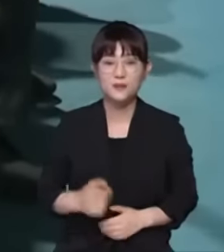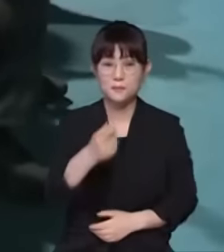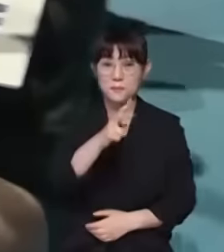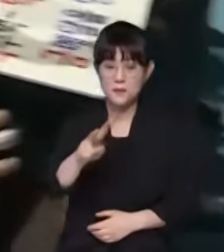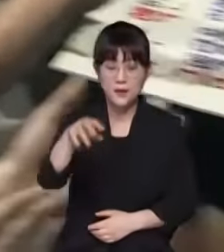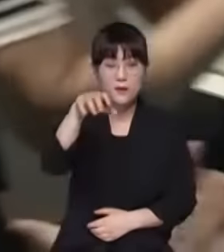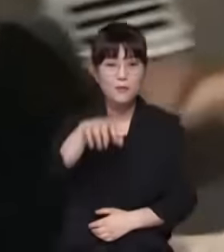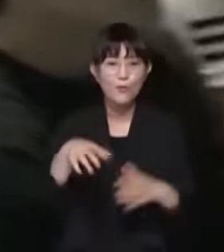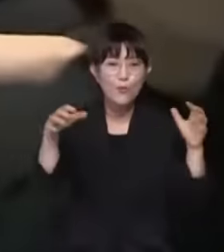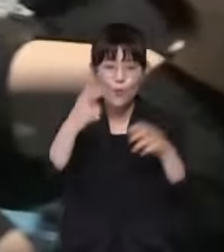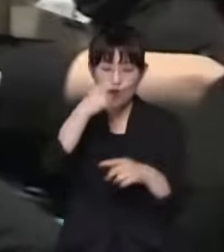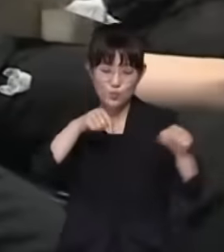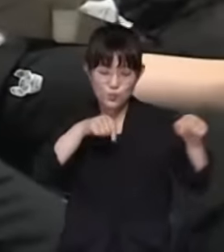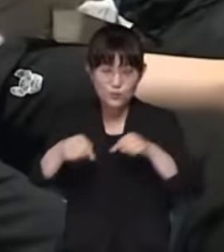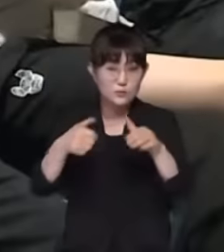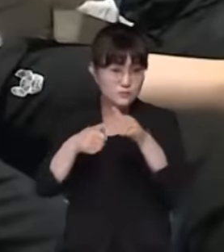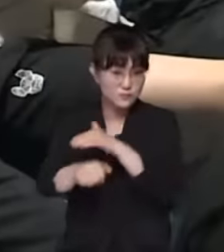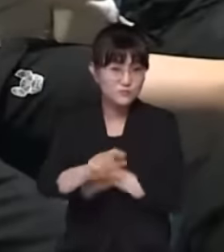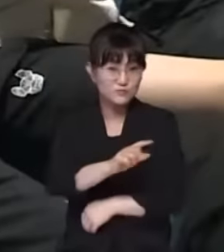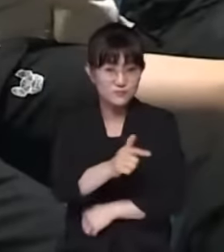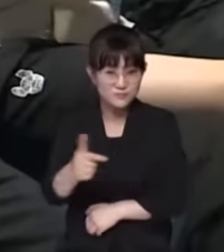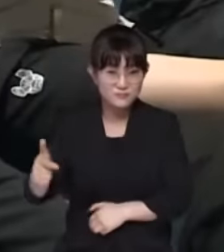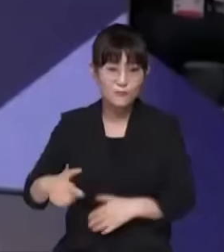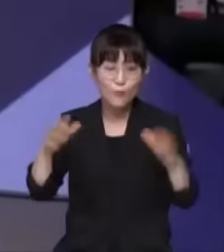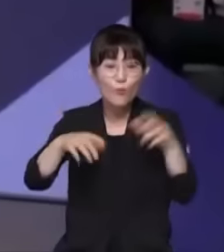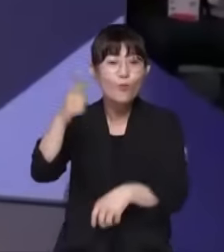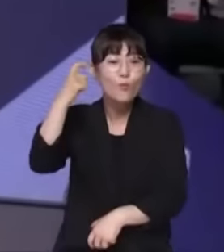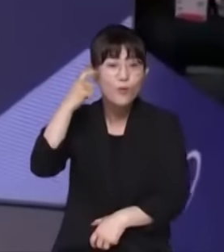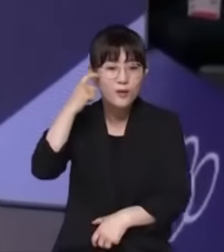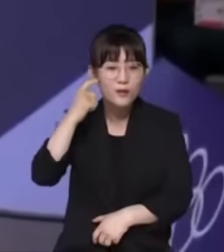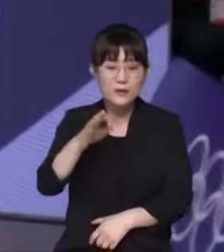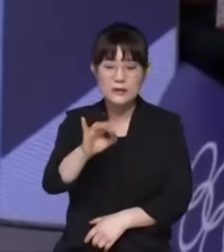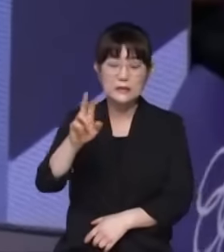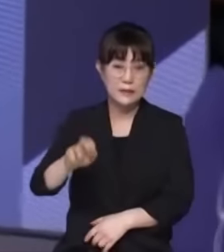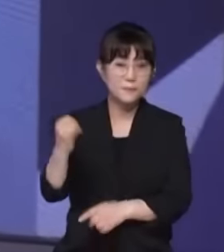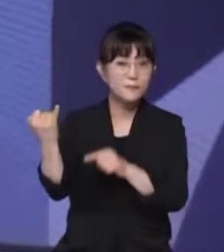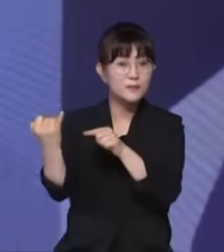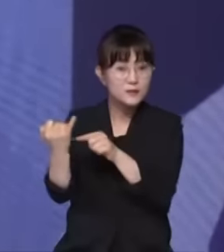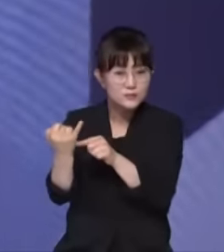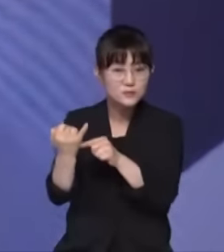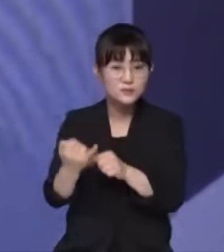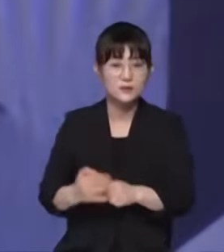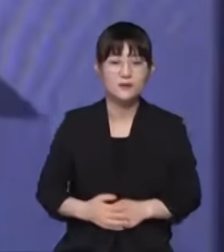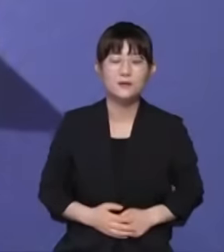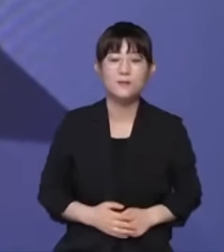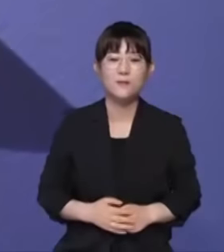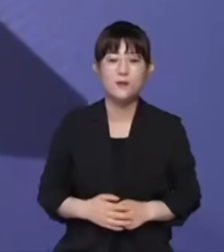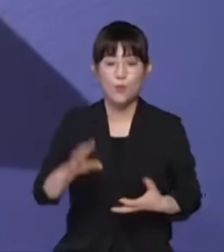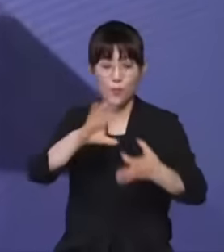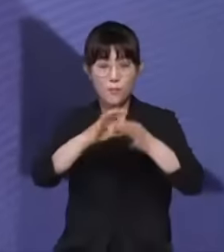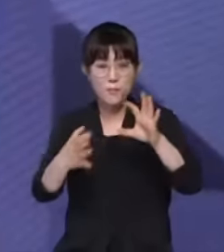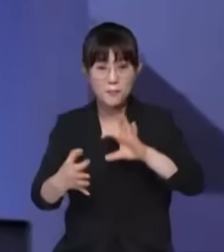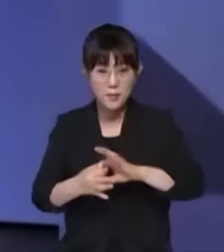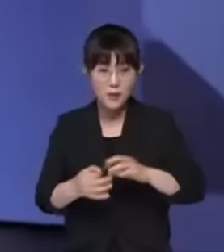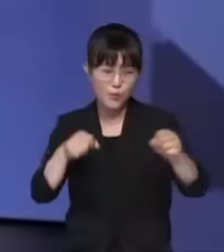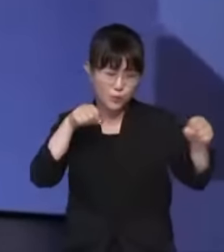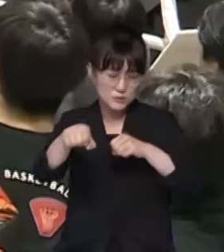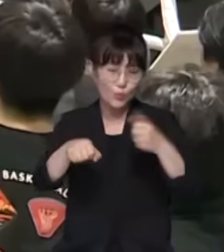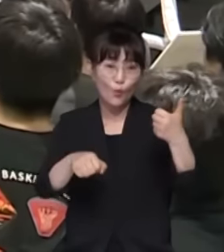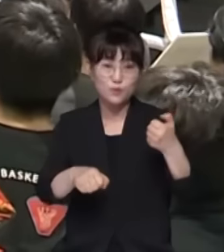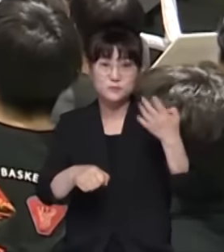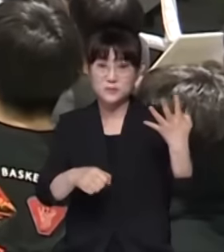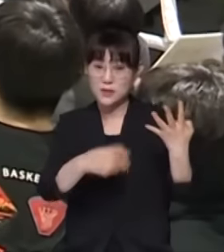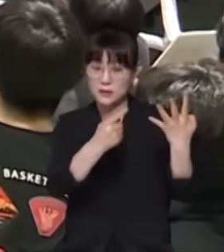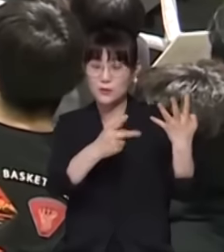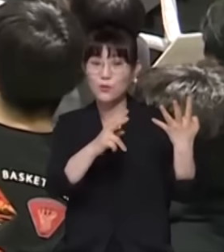스크린 앞에 모여든 감독과 선수들. 화순군청 소속 임혜지 선수의 파리올림픽 복싱 여자